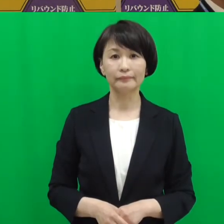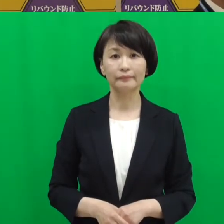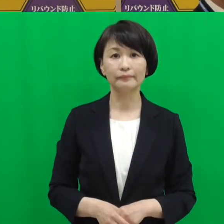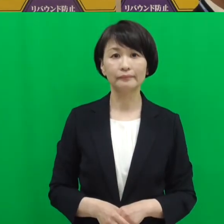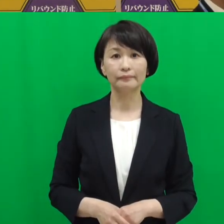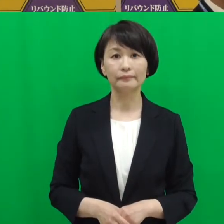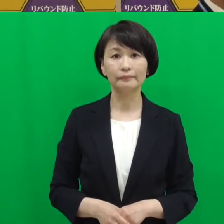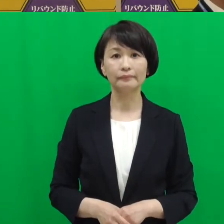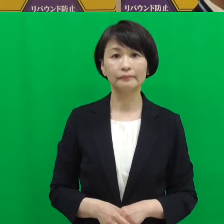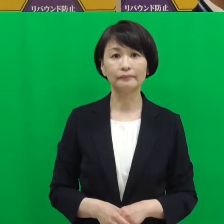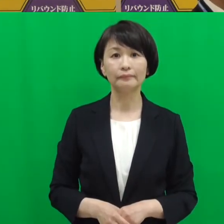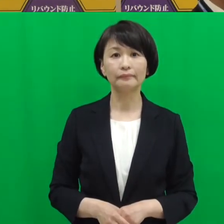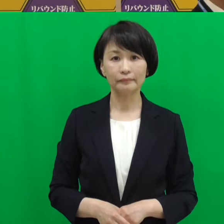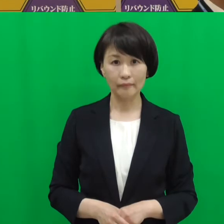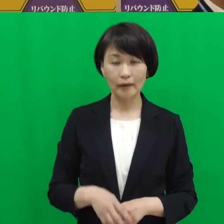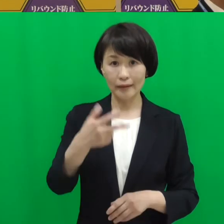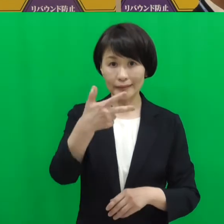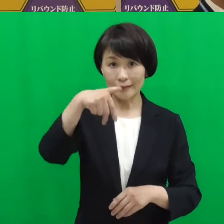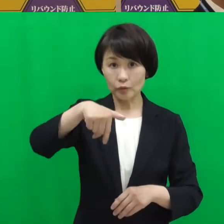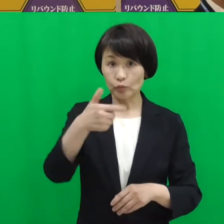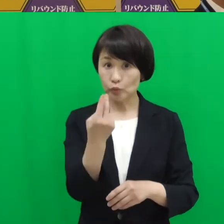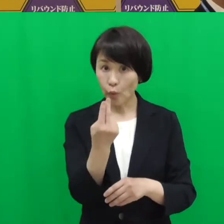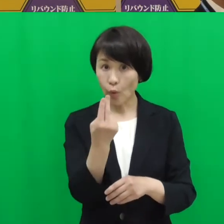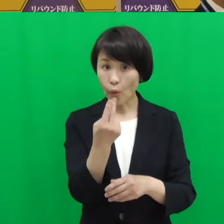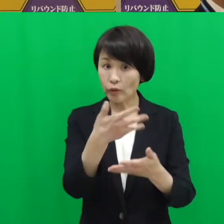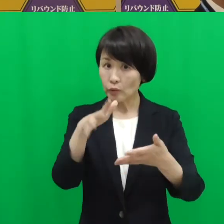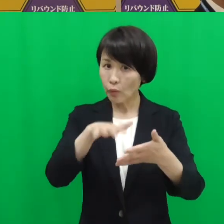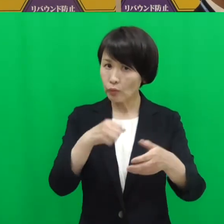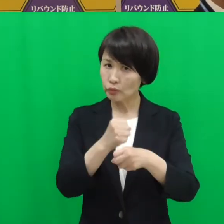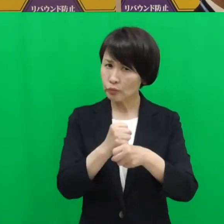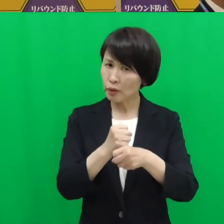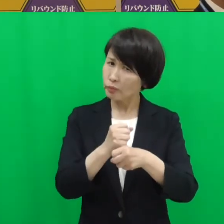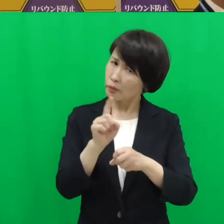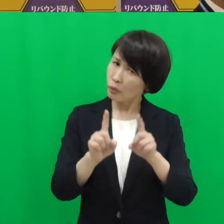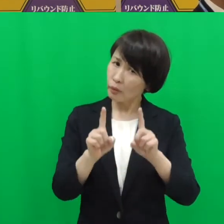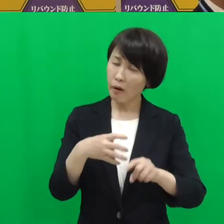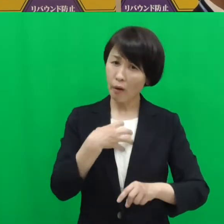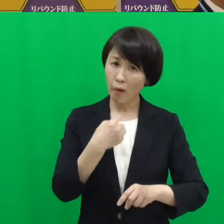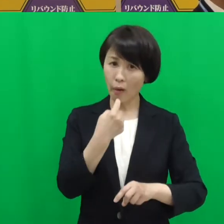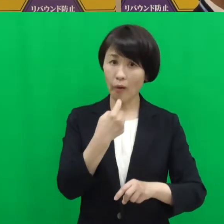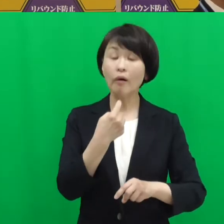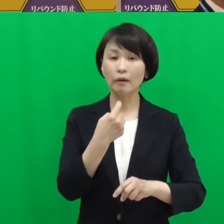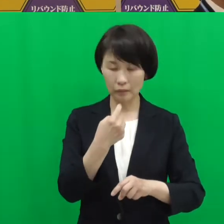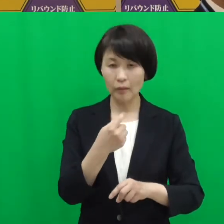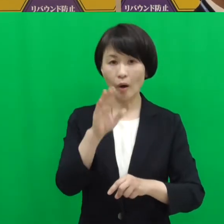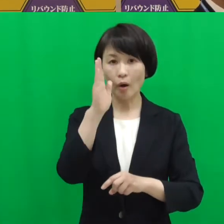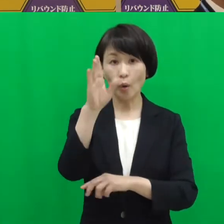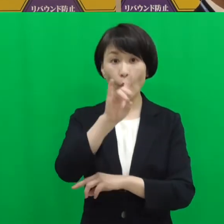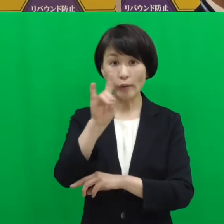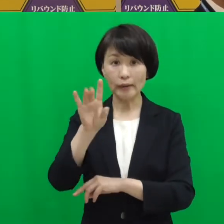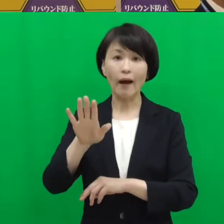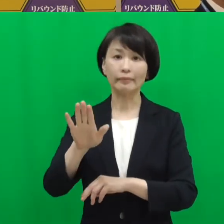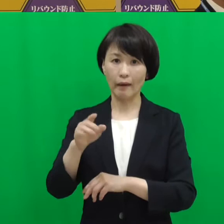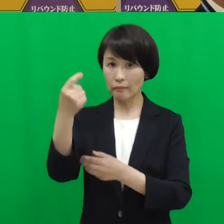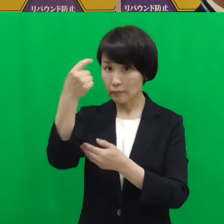目標はまず最初に作れるのっていう疑問があったので、その勤務表作成の本人があったん